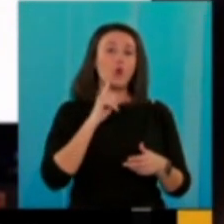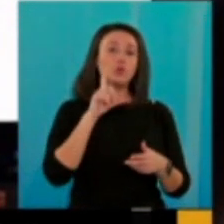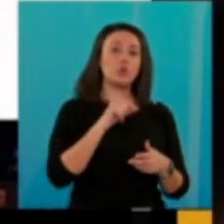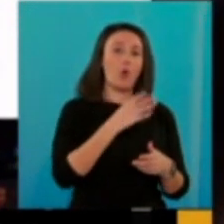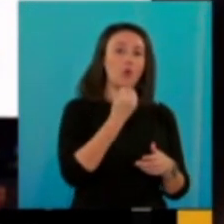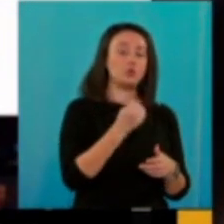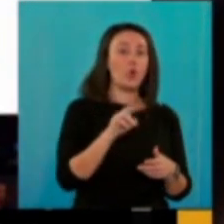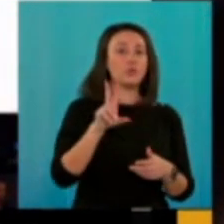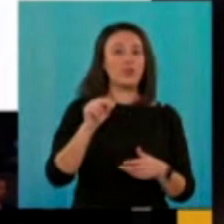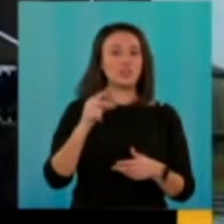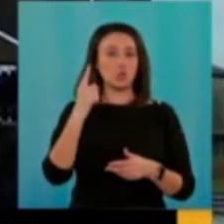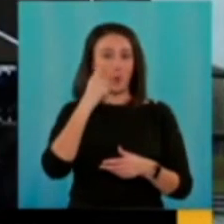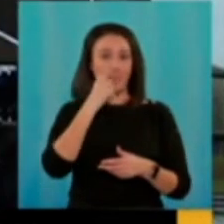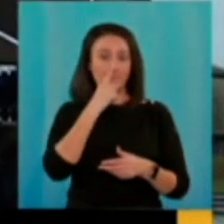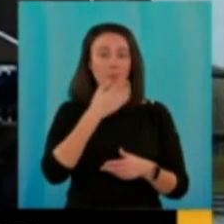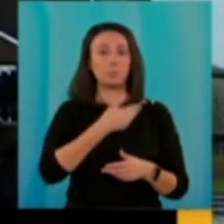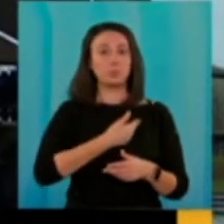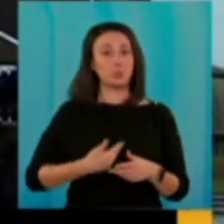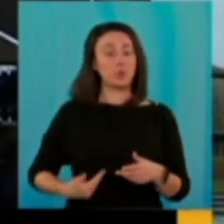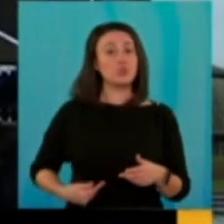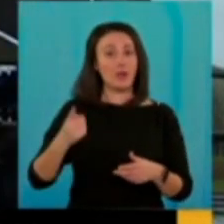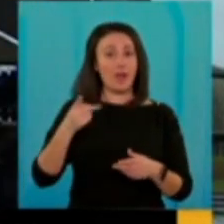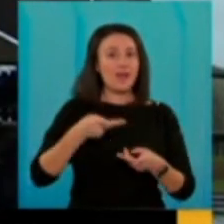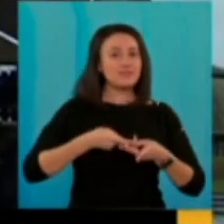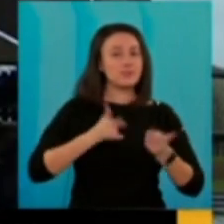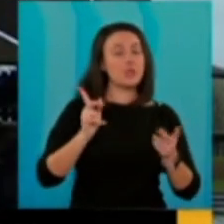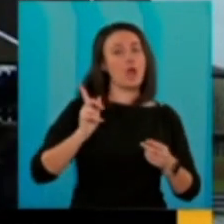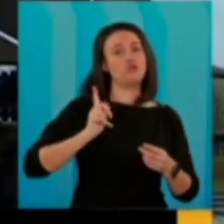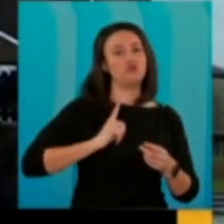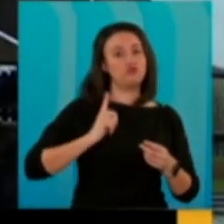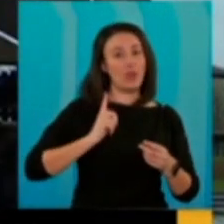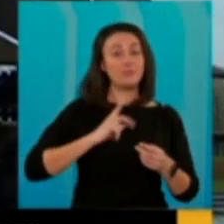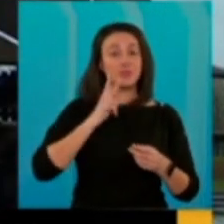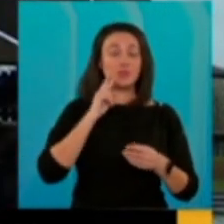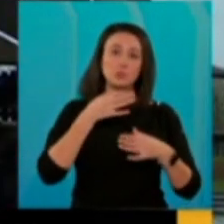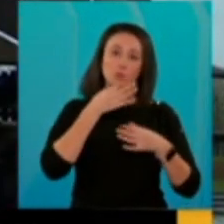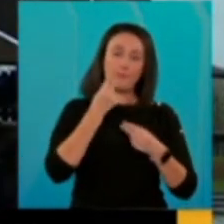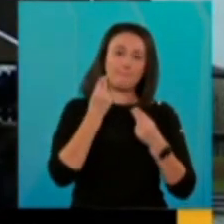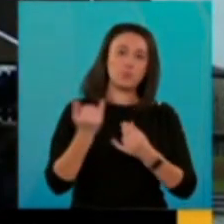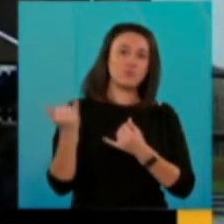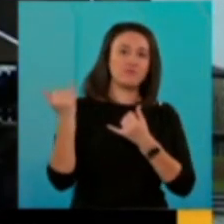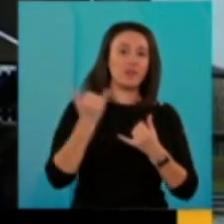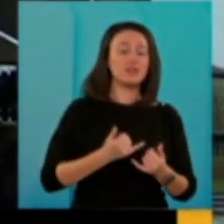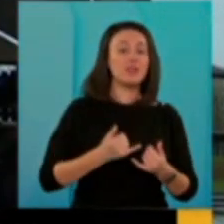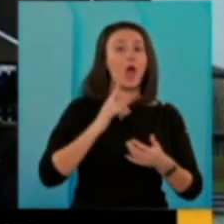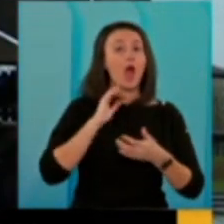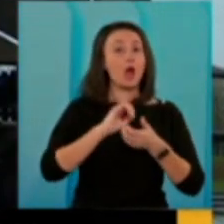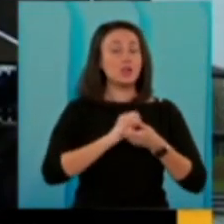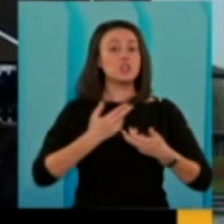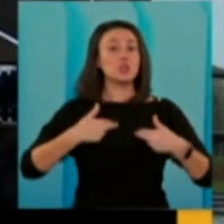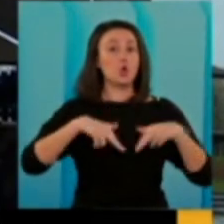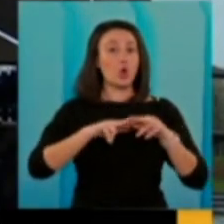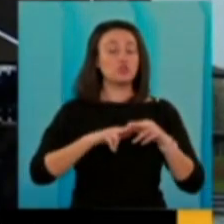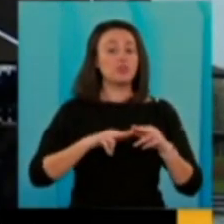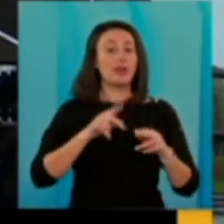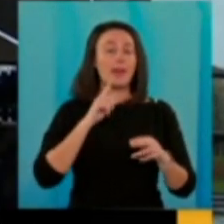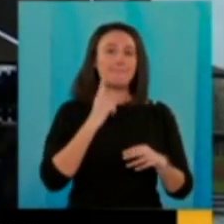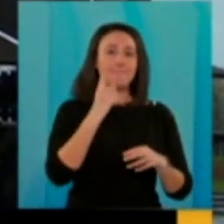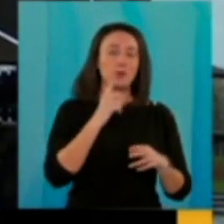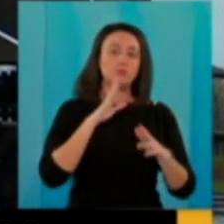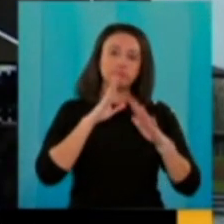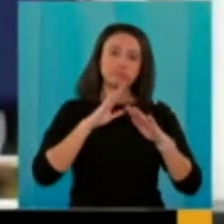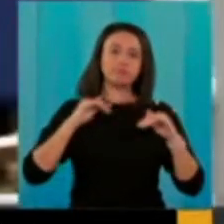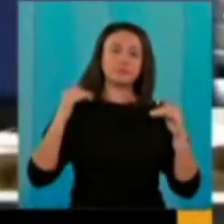29-30 noiembrie la București. Aurescu a transmis că așteaptă cu nerăbdare să le ureze bun venit aliaților noștri pe flancul estic la primul